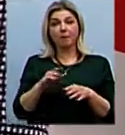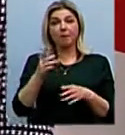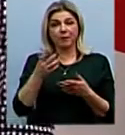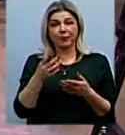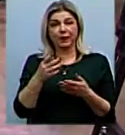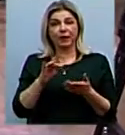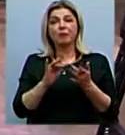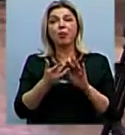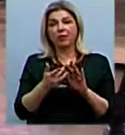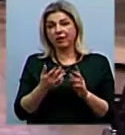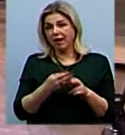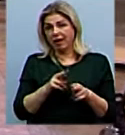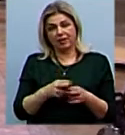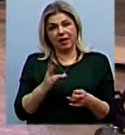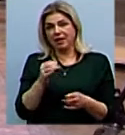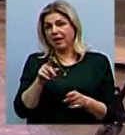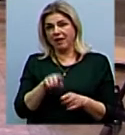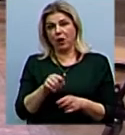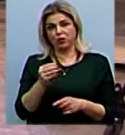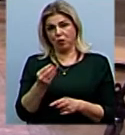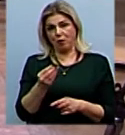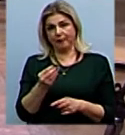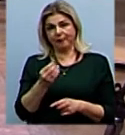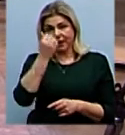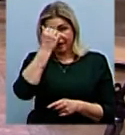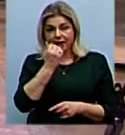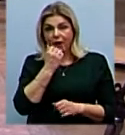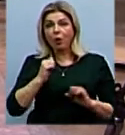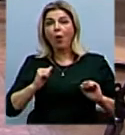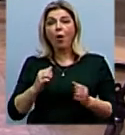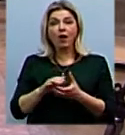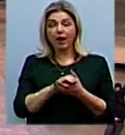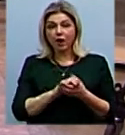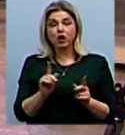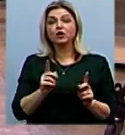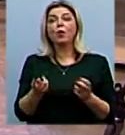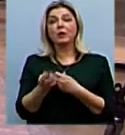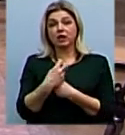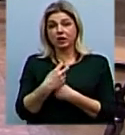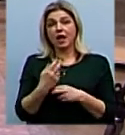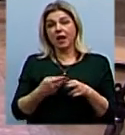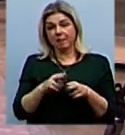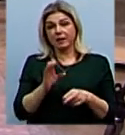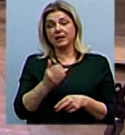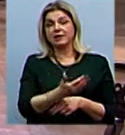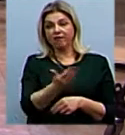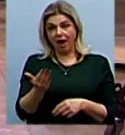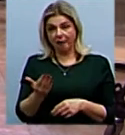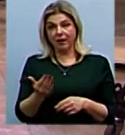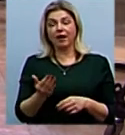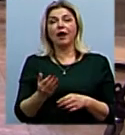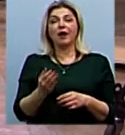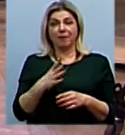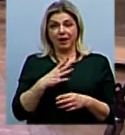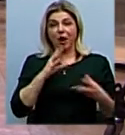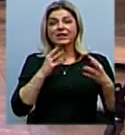извините, велика сума. Дякую дуже, колеги, за те, що прийшли сьогодні, за те, що саме з вами сьогодні відбулись звіти